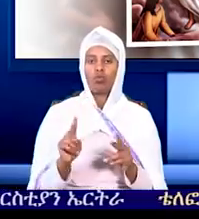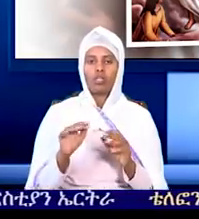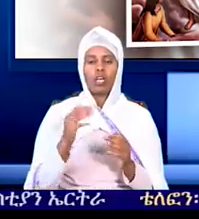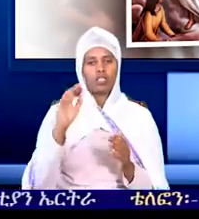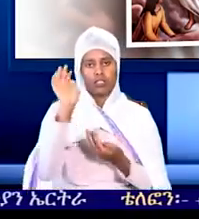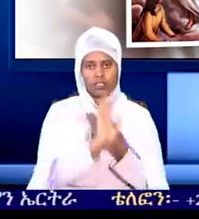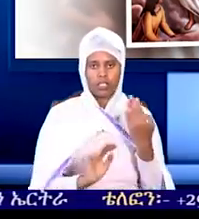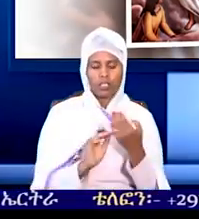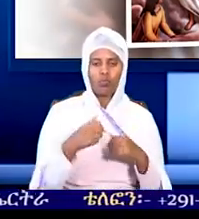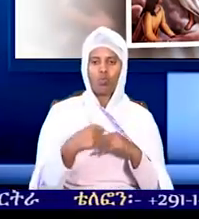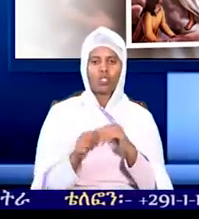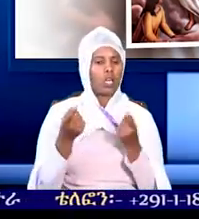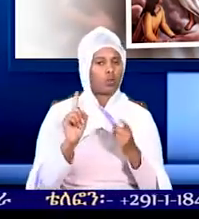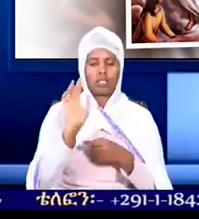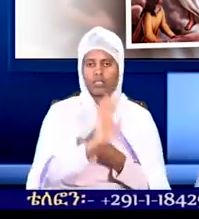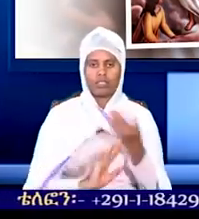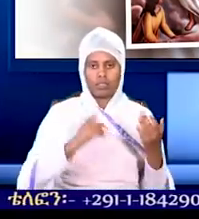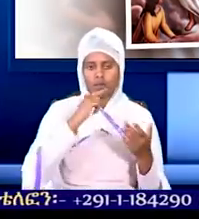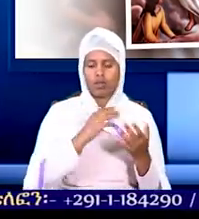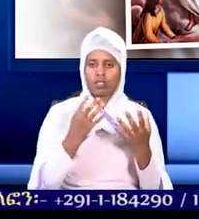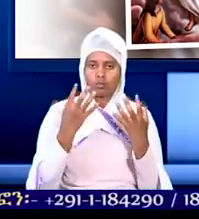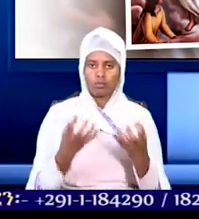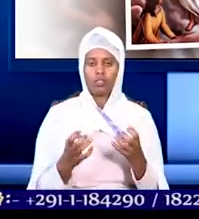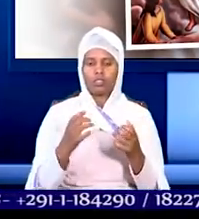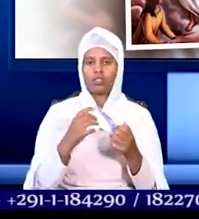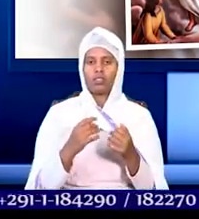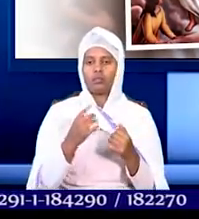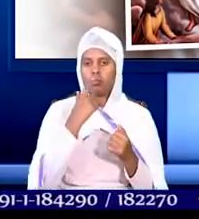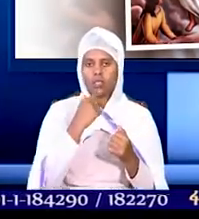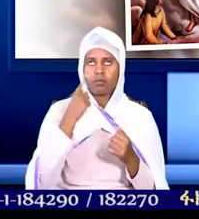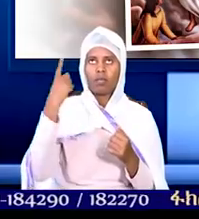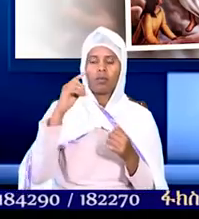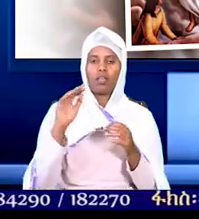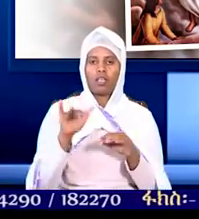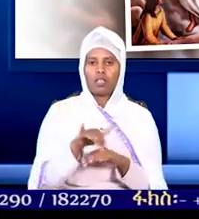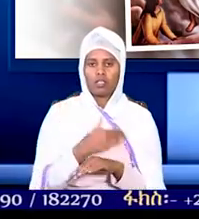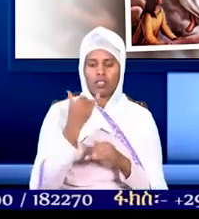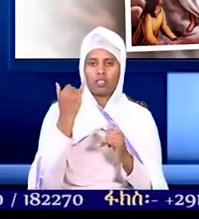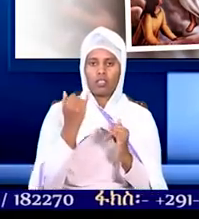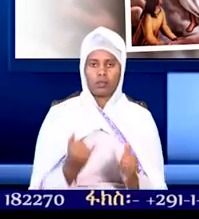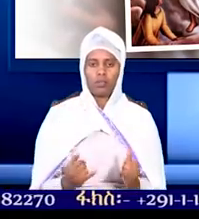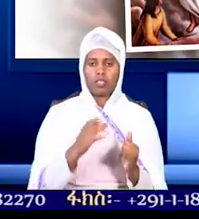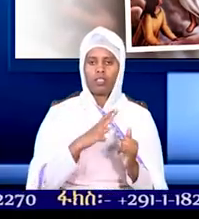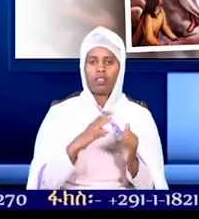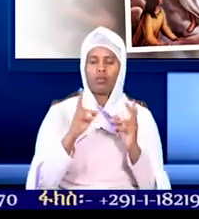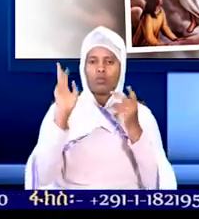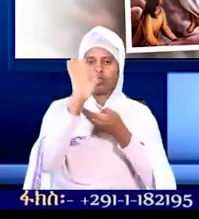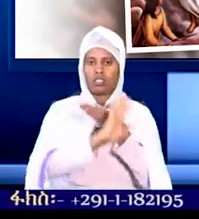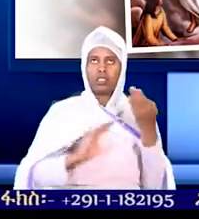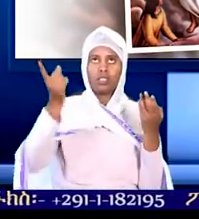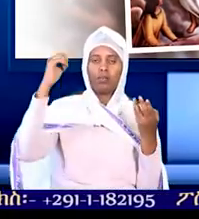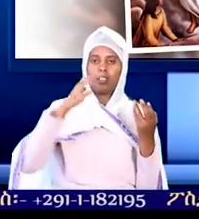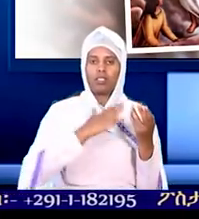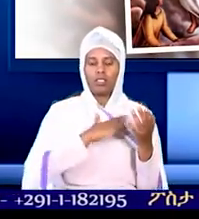በዚ ተሓላፊ ወርቂ ኣይኮንኩምን ድድሓንኩም እናበለ ይገልፀልና ስለዚ ናብ ኢድ ኣትዘሎ ድማ በትኹብር